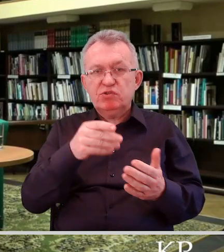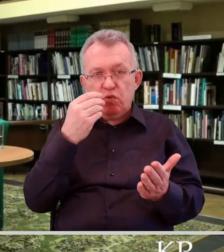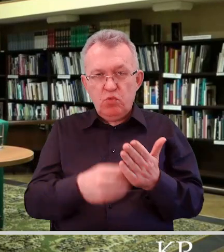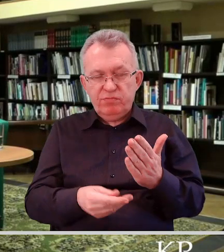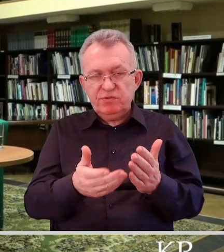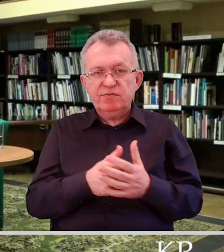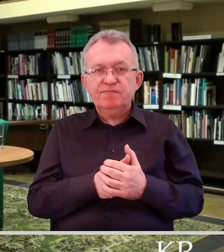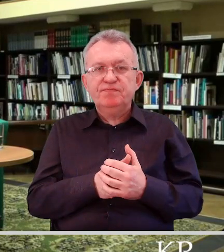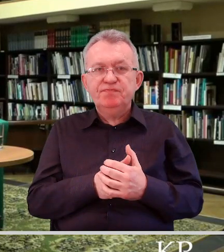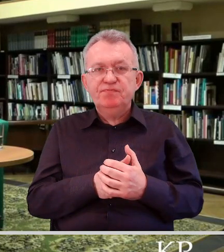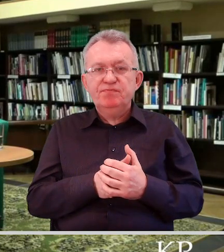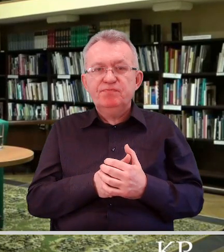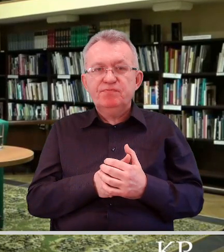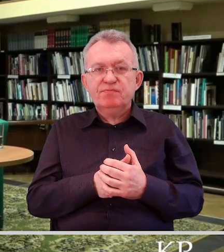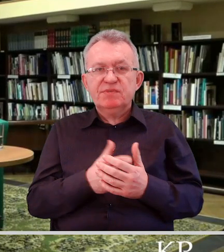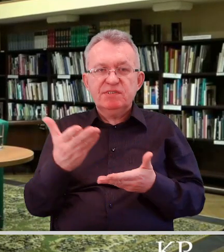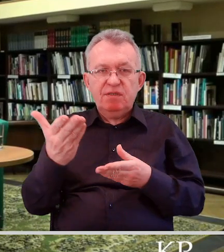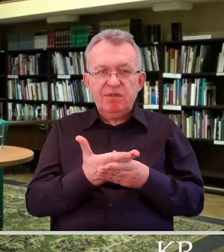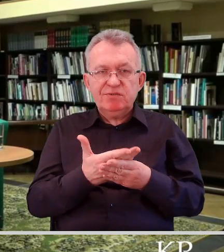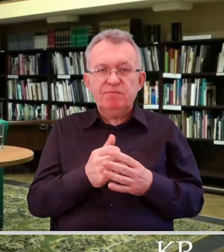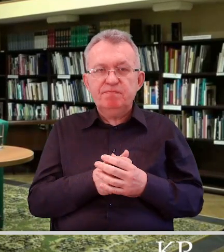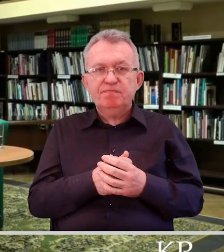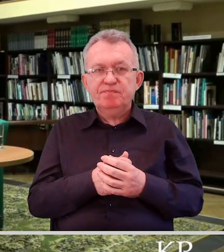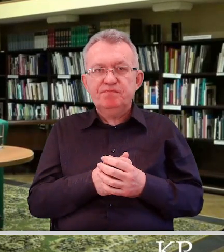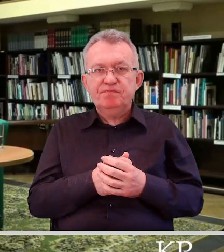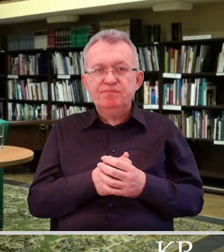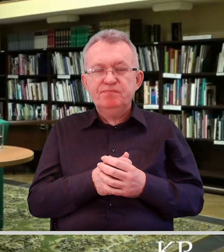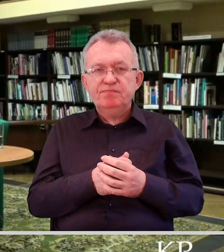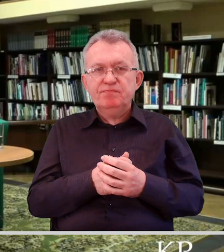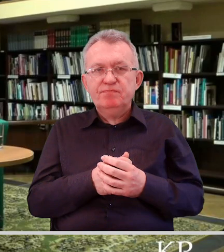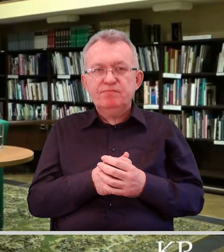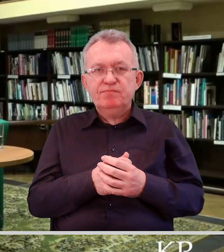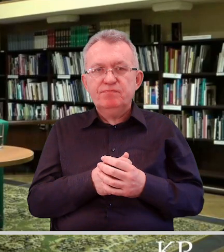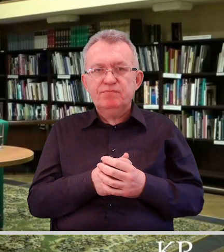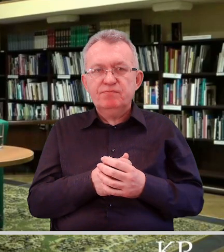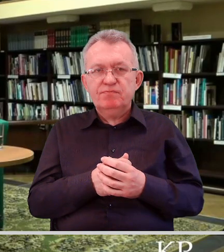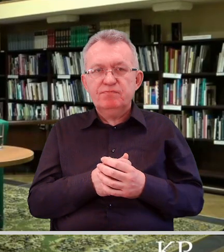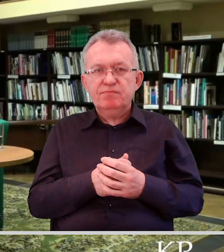kupić, więc zapraszam.